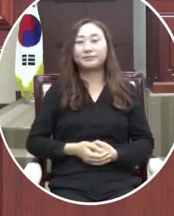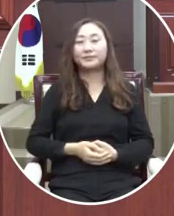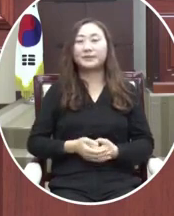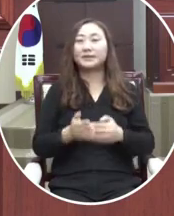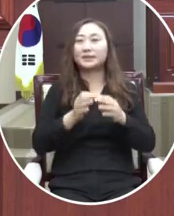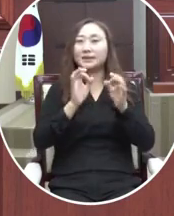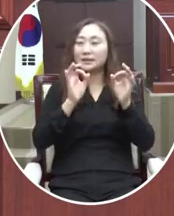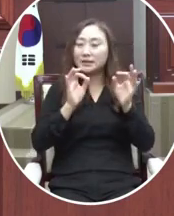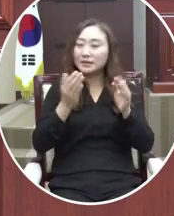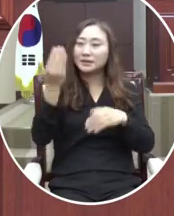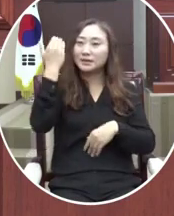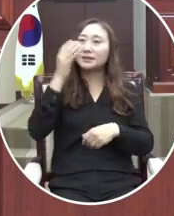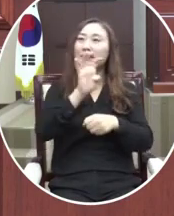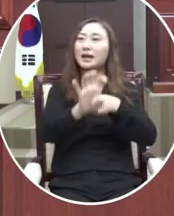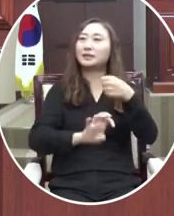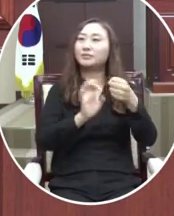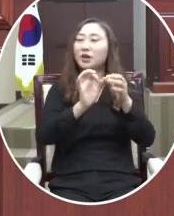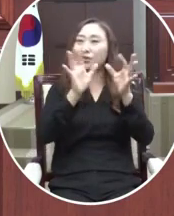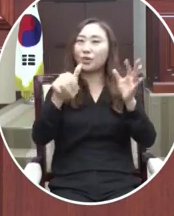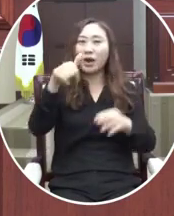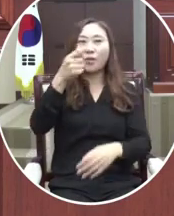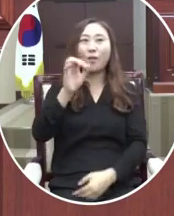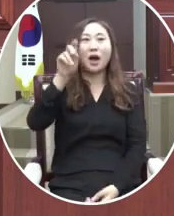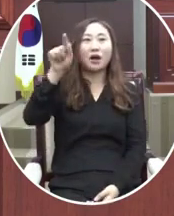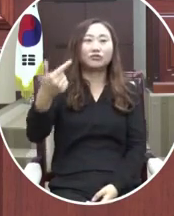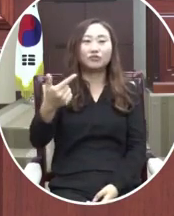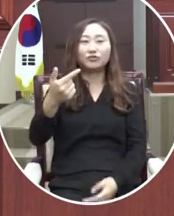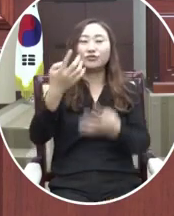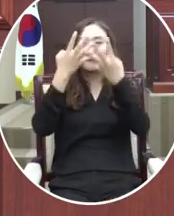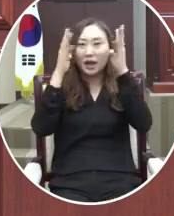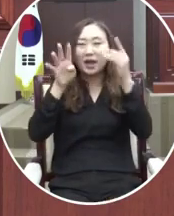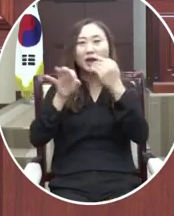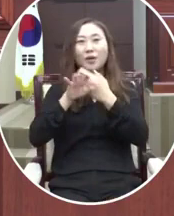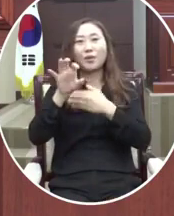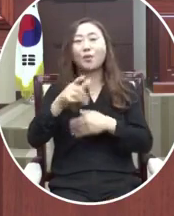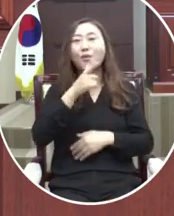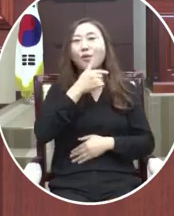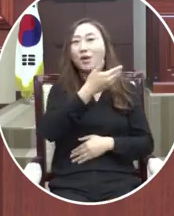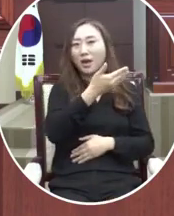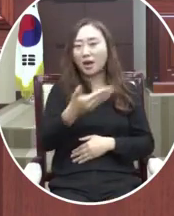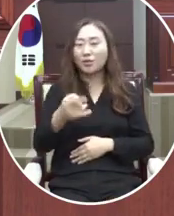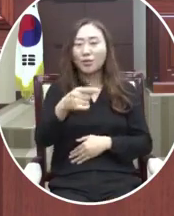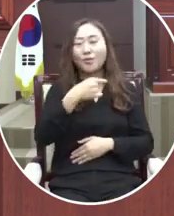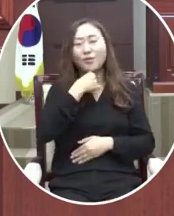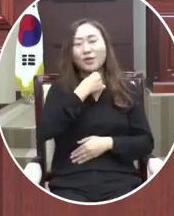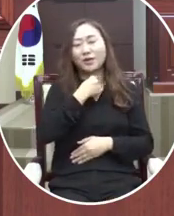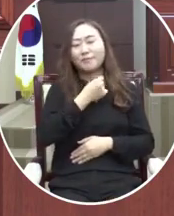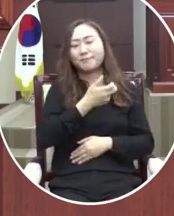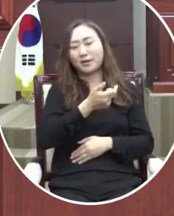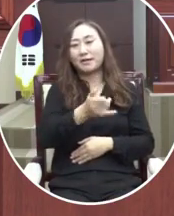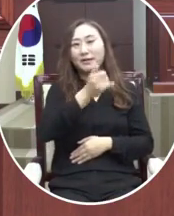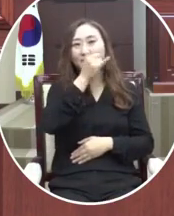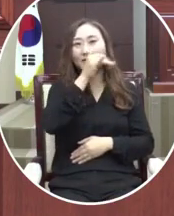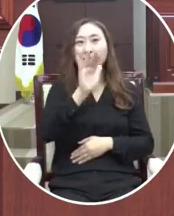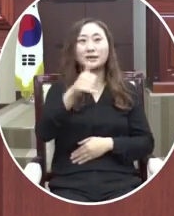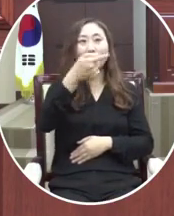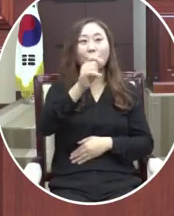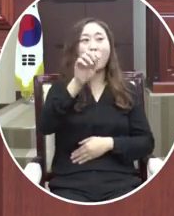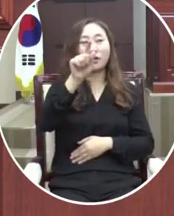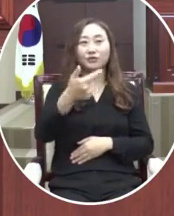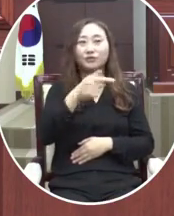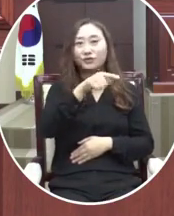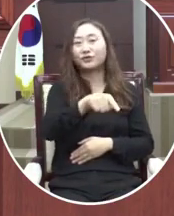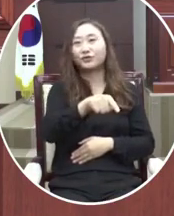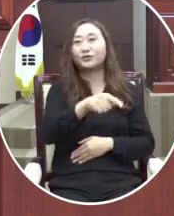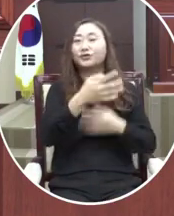40년간 분진과 소 품어낸 광운대역 물류 부지 개발은 월계동 주민들의 수건 사업이었습니다 이제 광운대